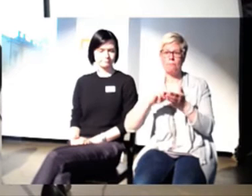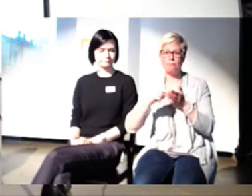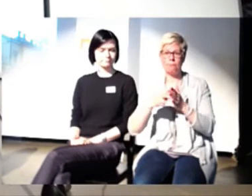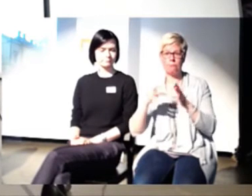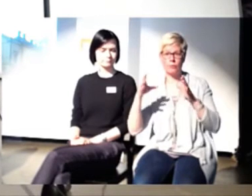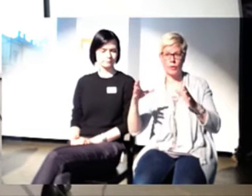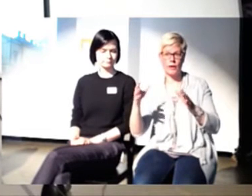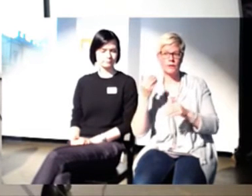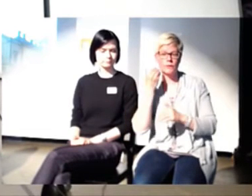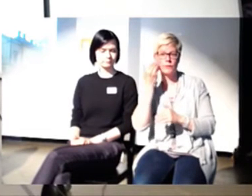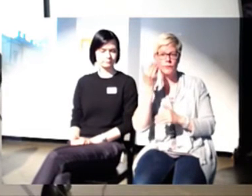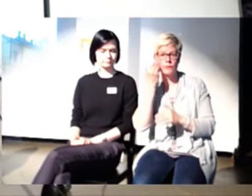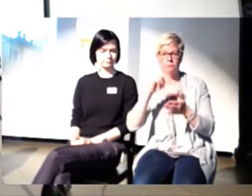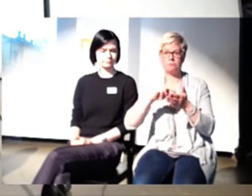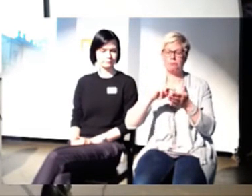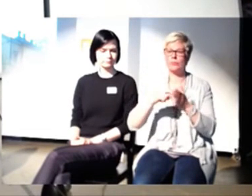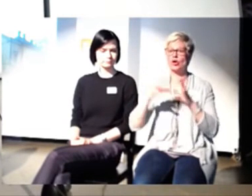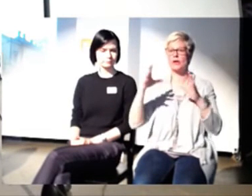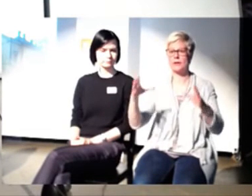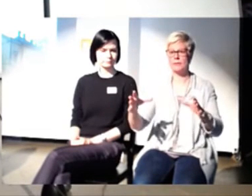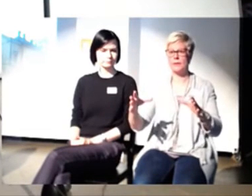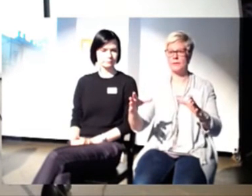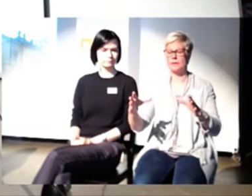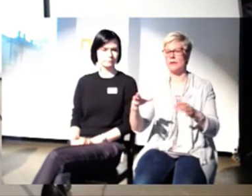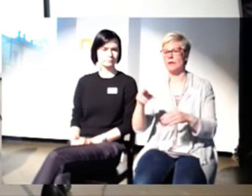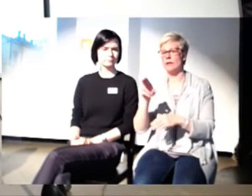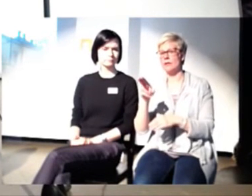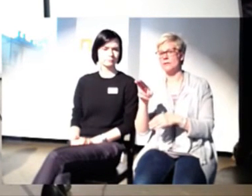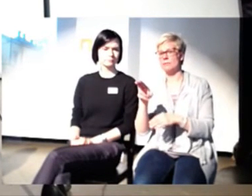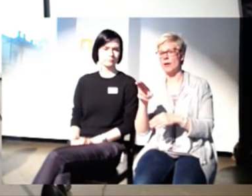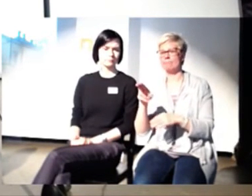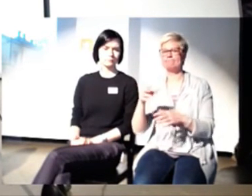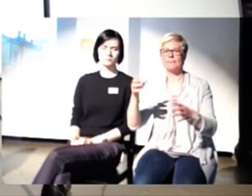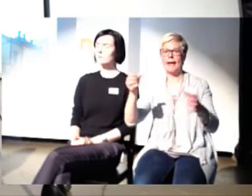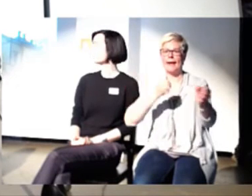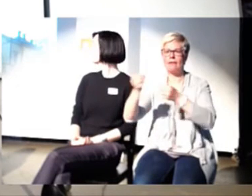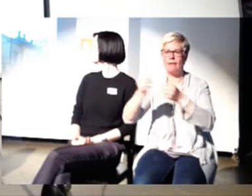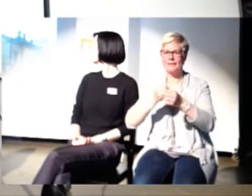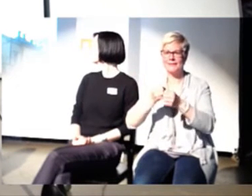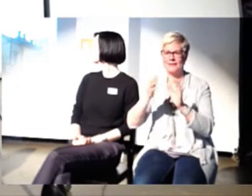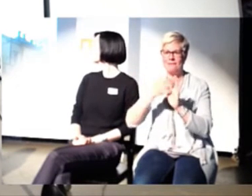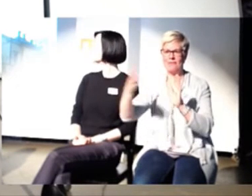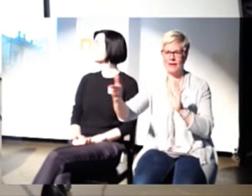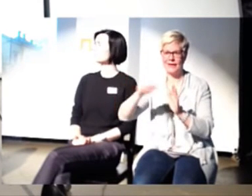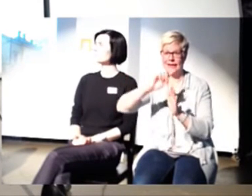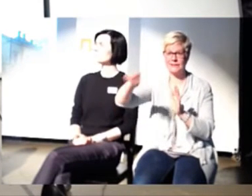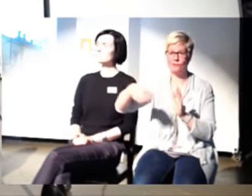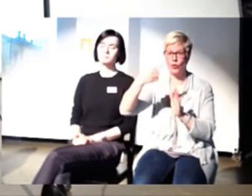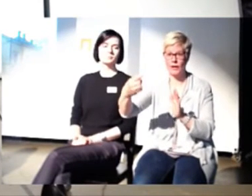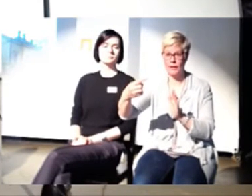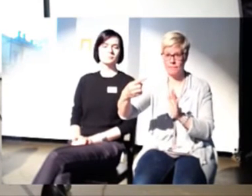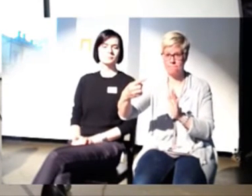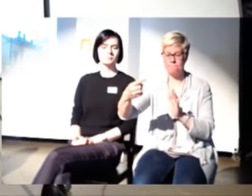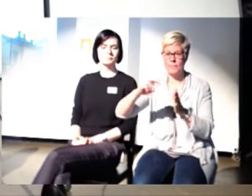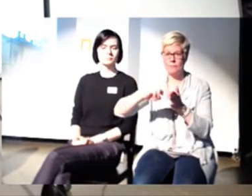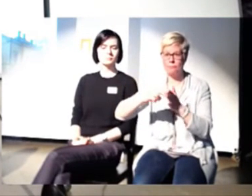meillä on ymmärtääkseni vähän niin kuin tällainen headhunt-vaihe käynnissä ensi vuodelle. Meillä on projekteja suunnitteilla, johon me nyt